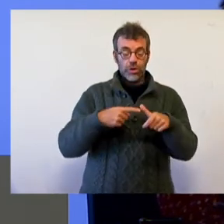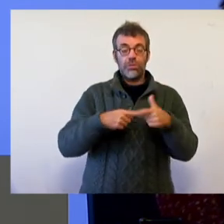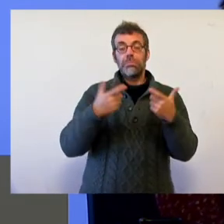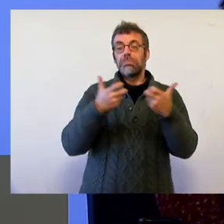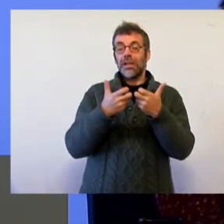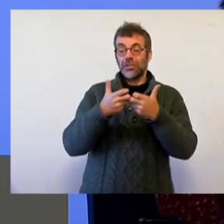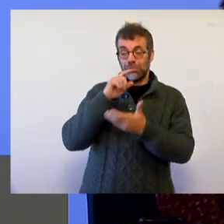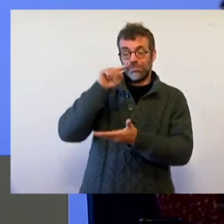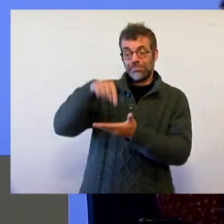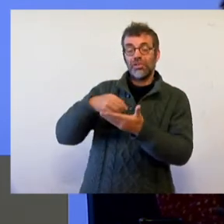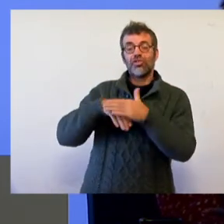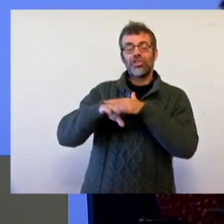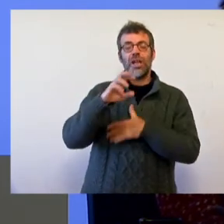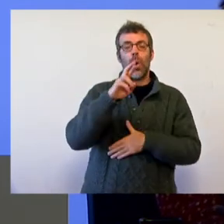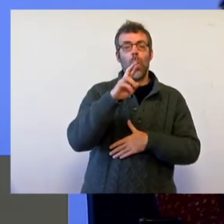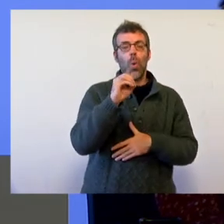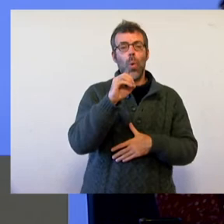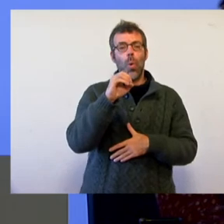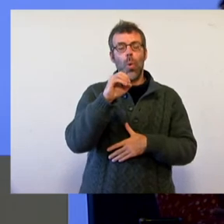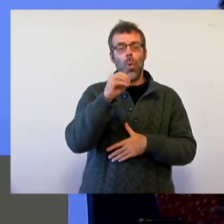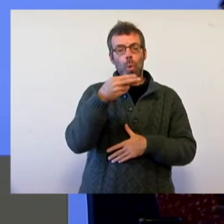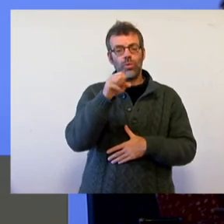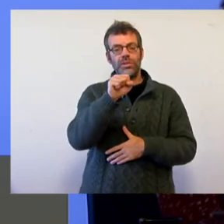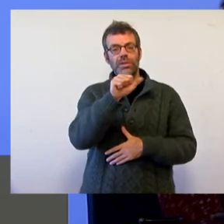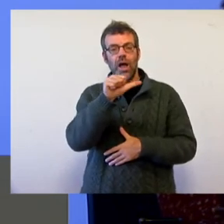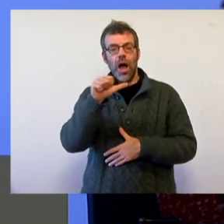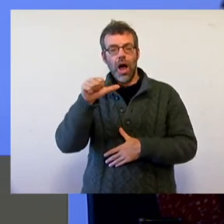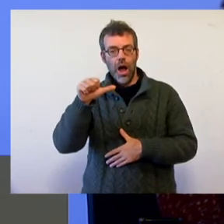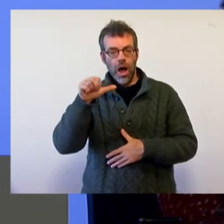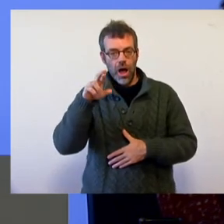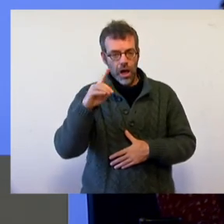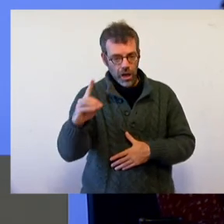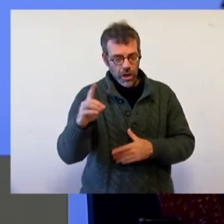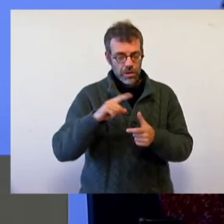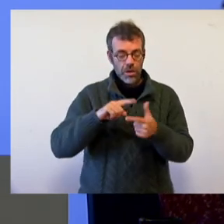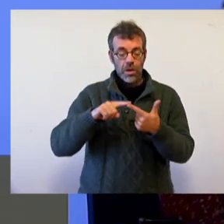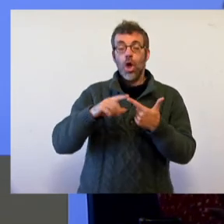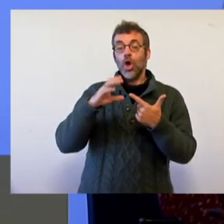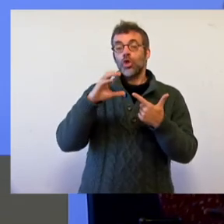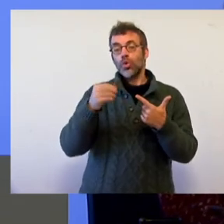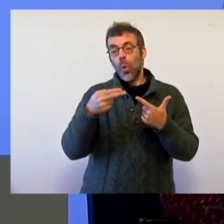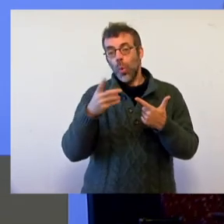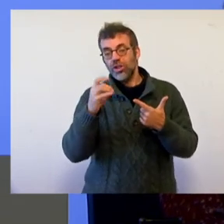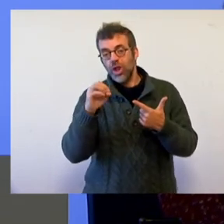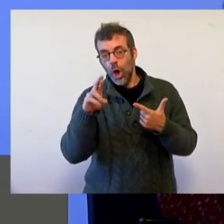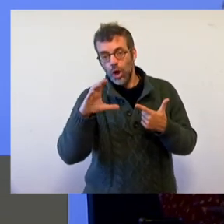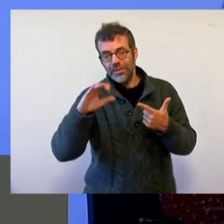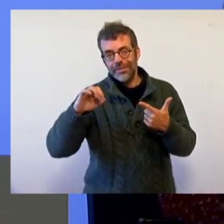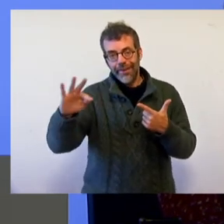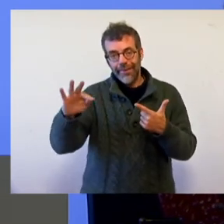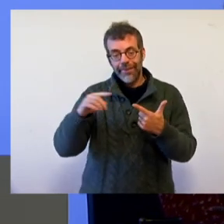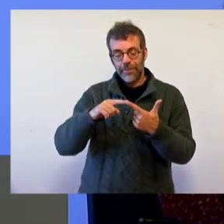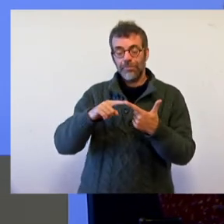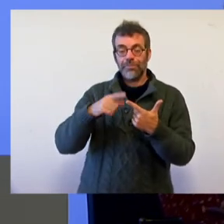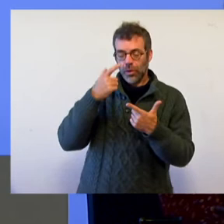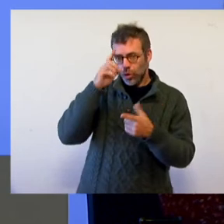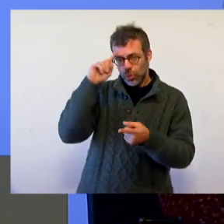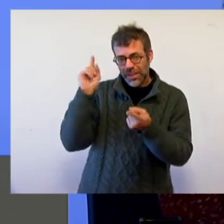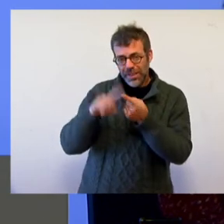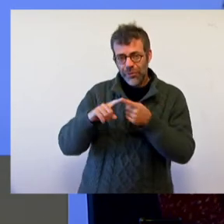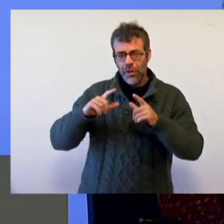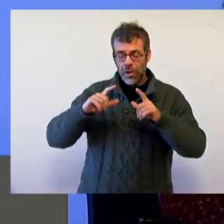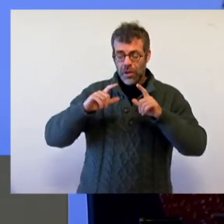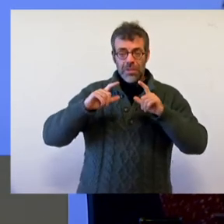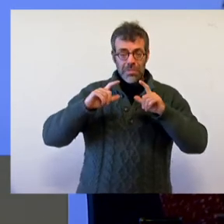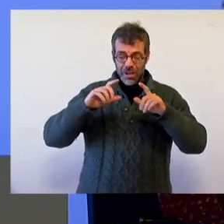Ronsard. L'école Condorcet permettra d'être une école en centre-ville pour que des familles vivent dans l'Écusson